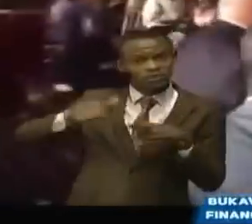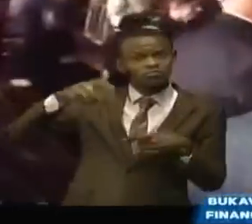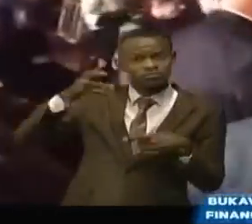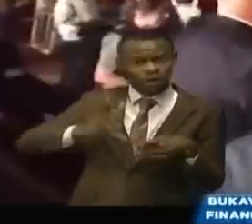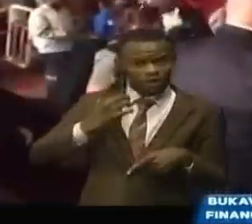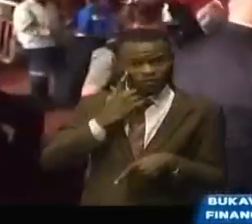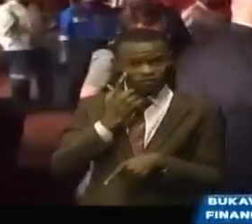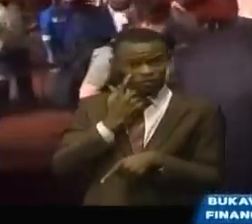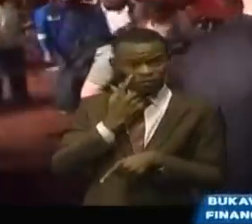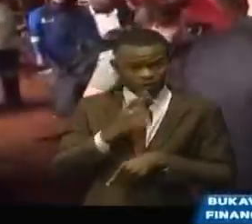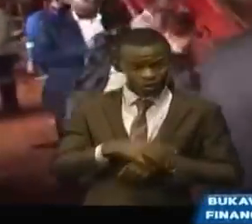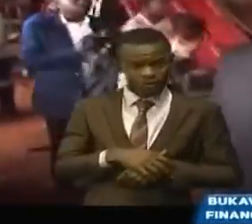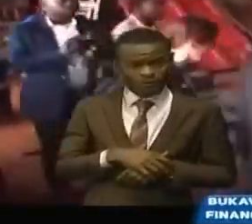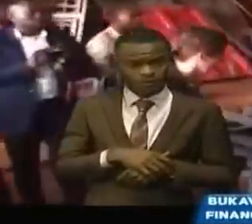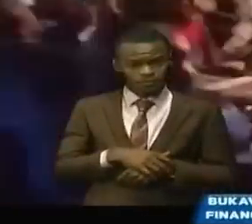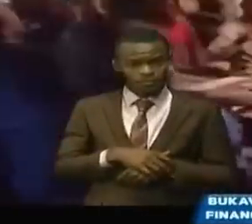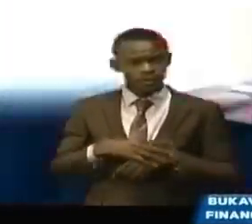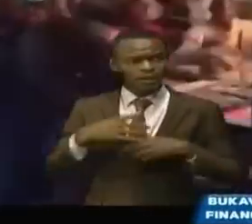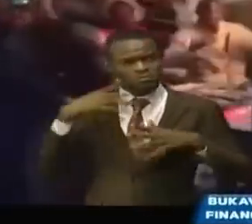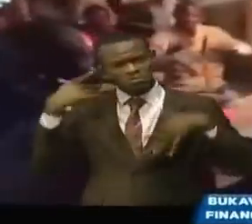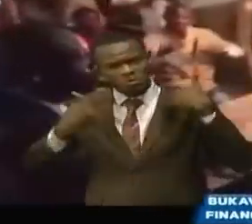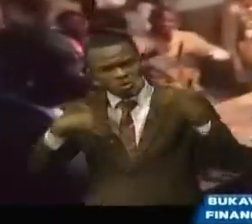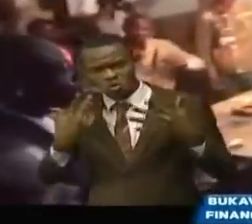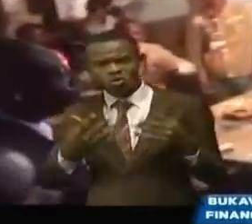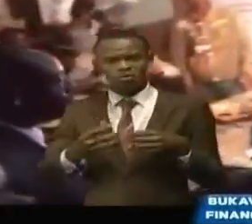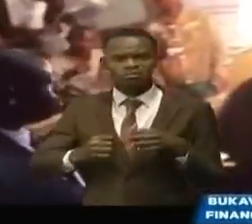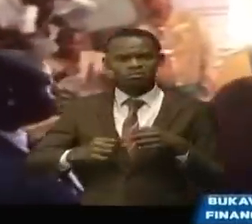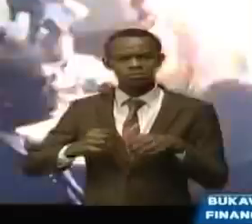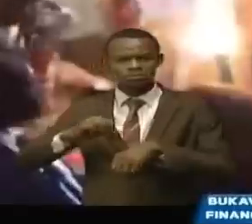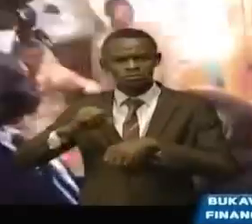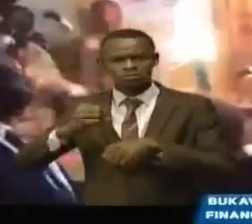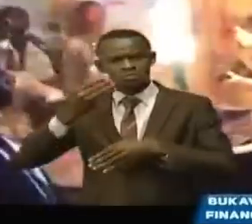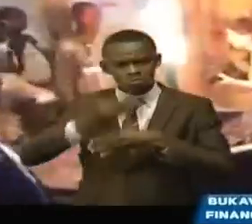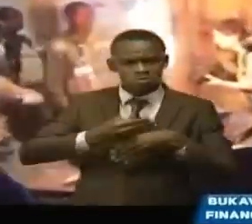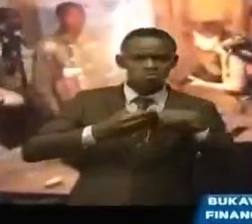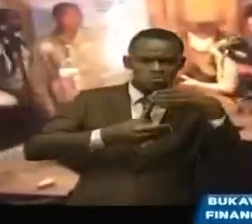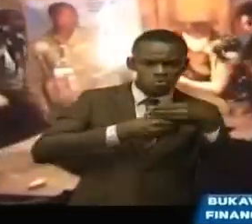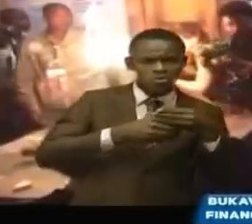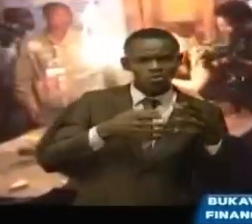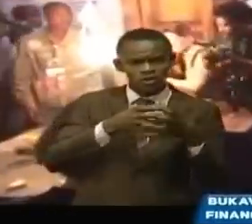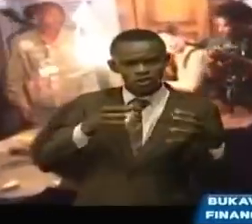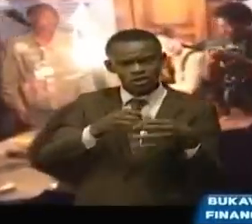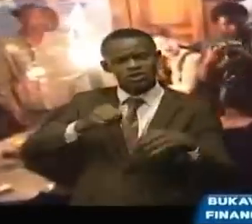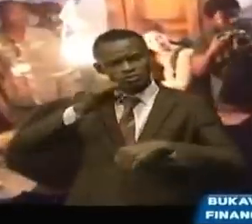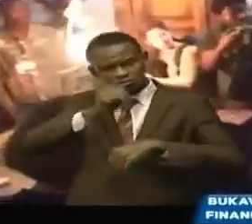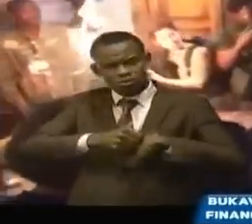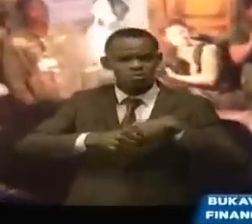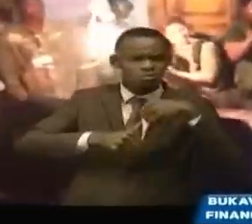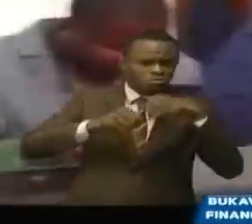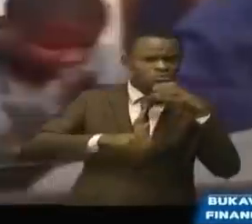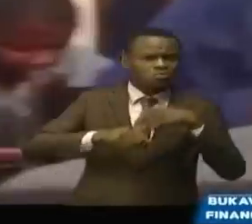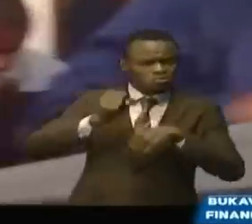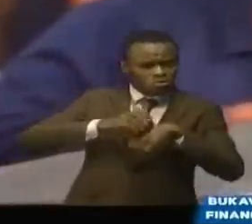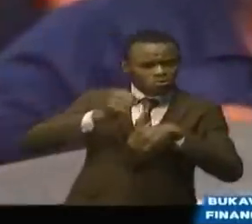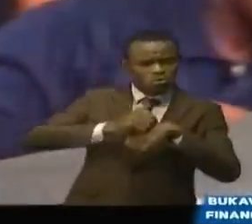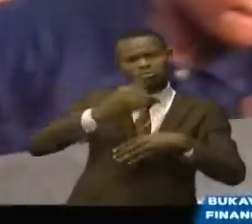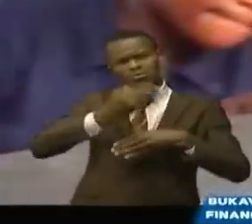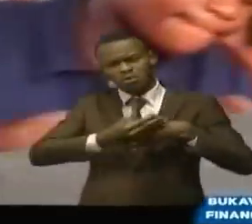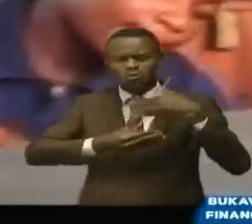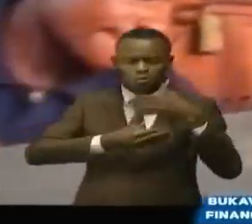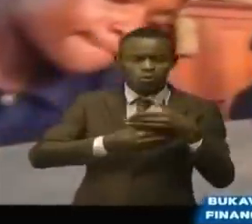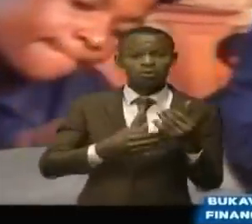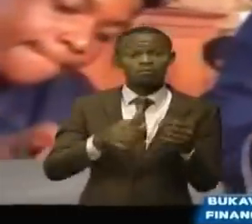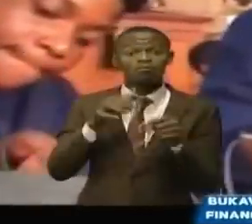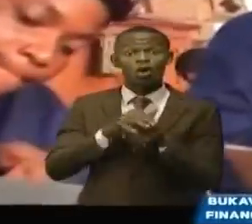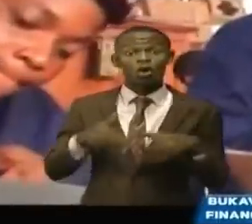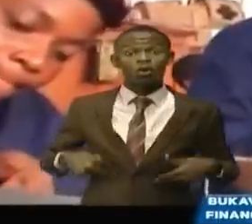maroquinerie artisanale, en passant par la briqueterie parasismique, plus de 600 jeunes côtoient chaque jour CAPA, un autre modèle